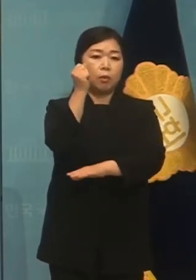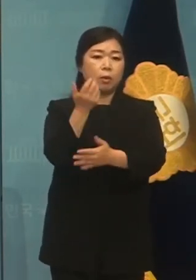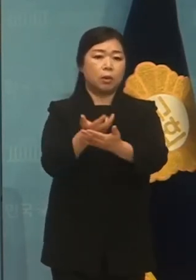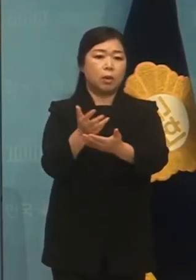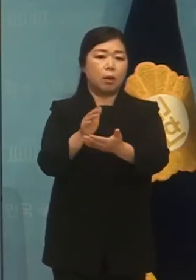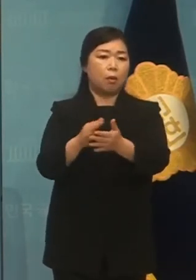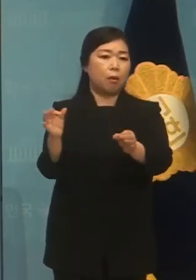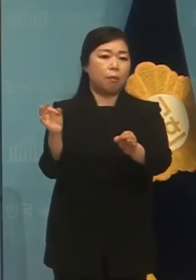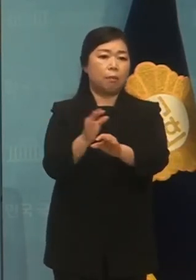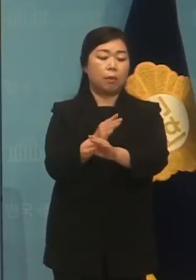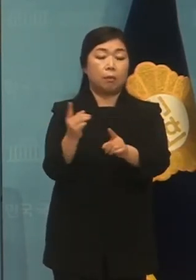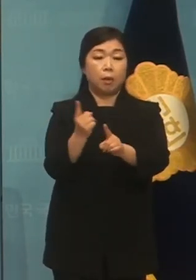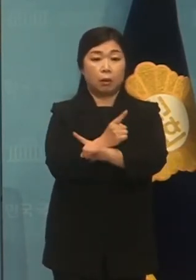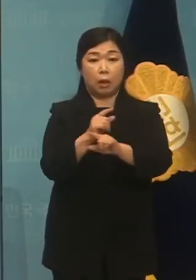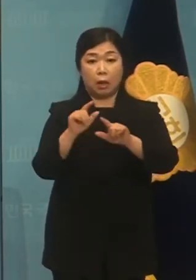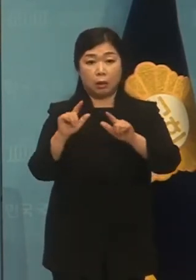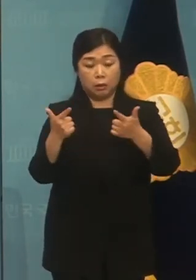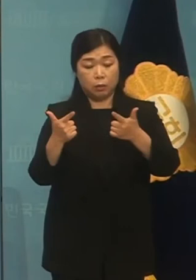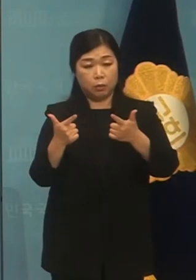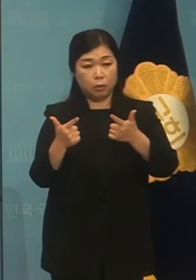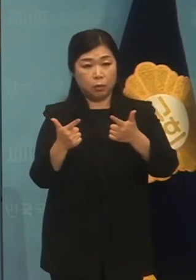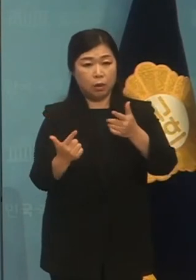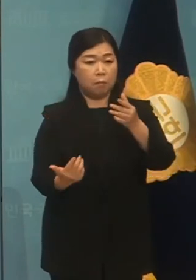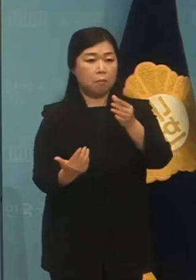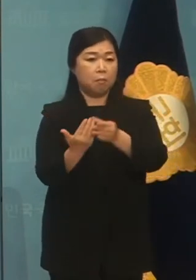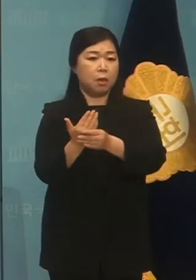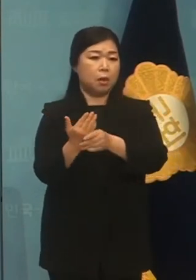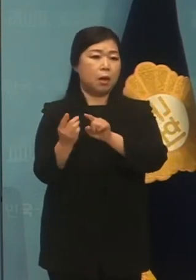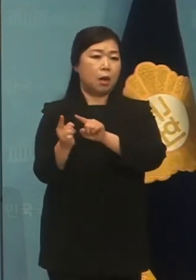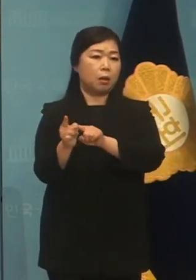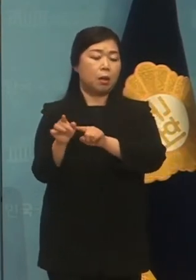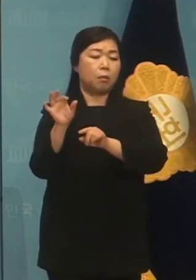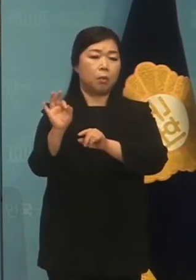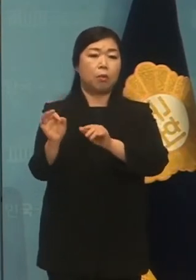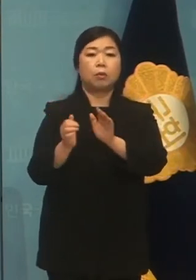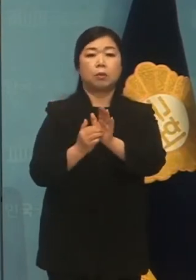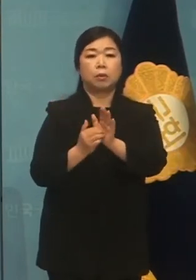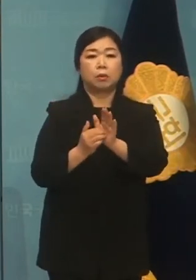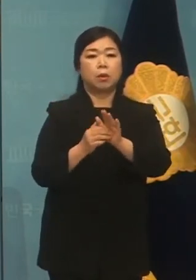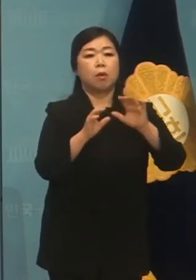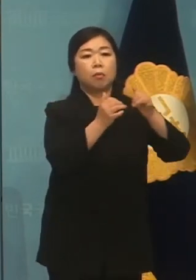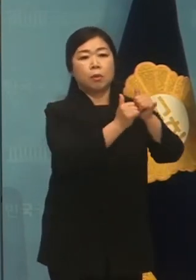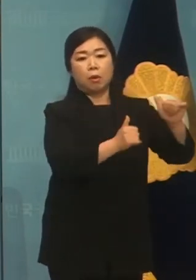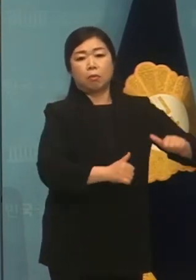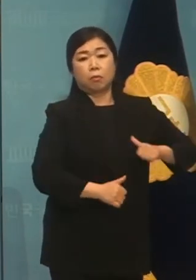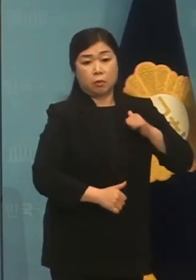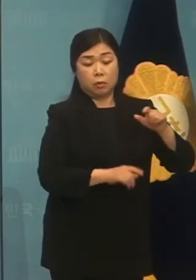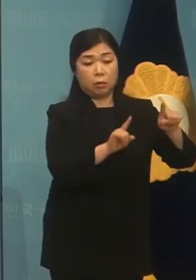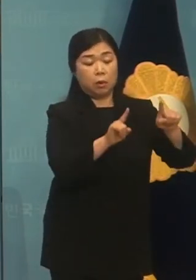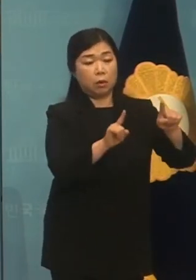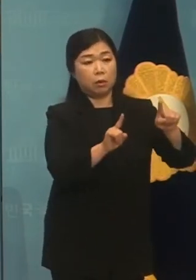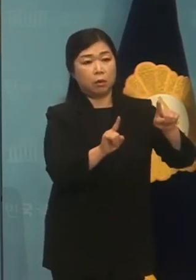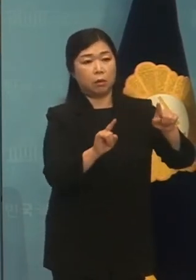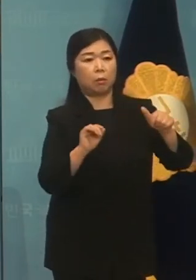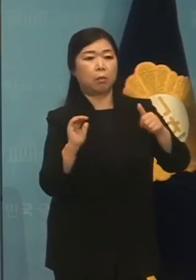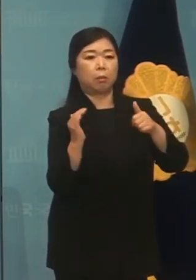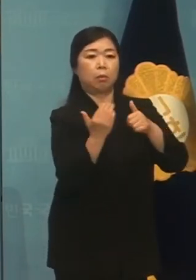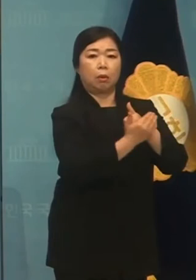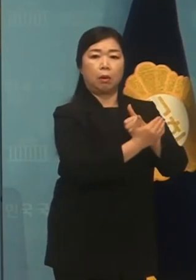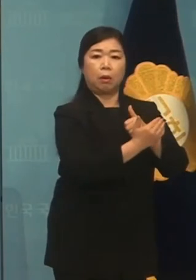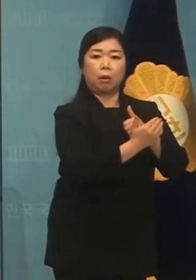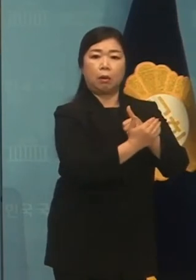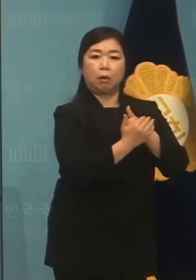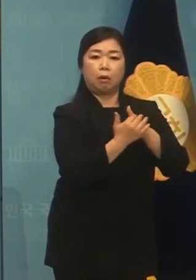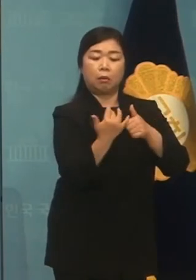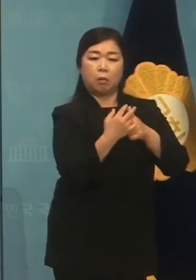개혁이 없이 하나의 사건으로만 묵고하고 국민의 분노에 얹어서